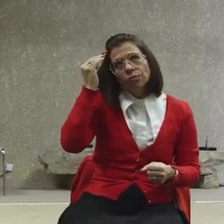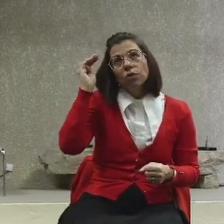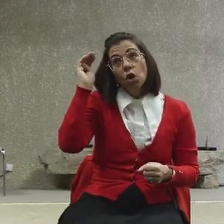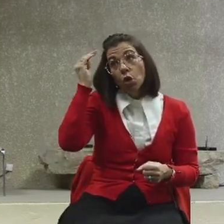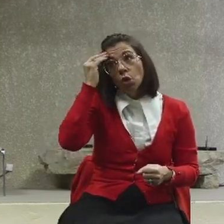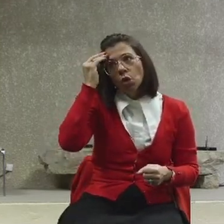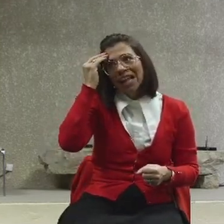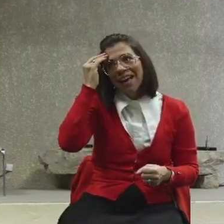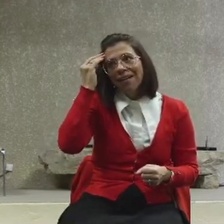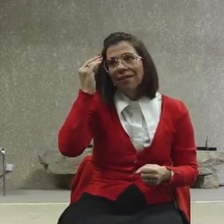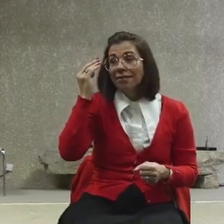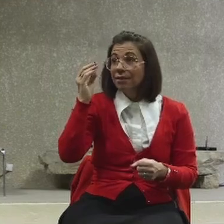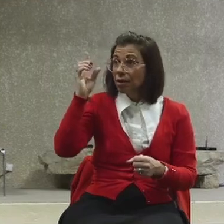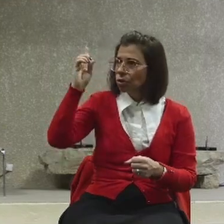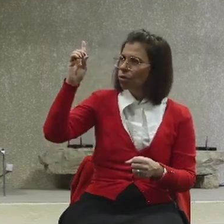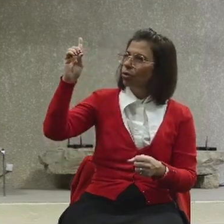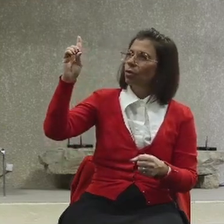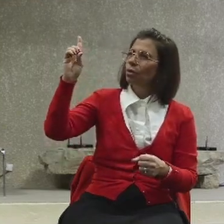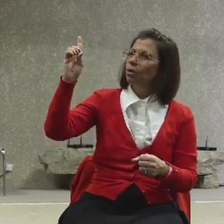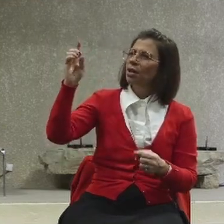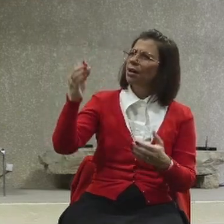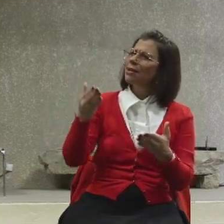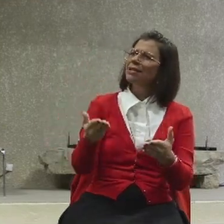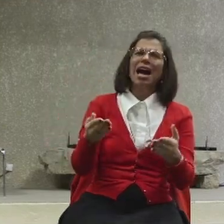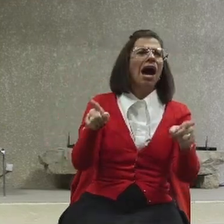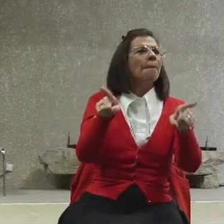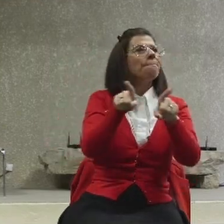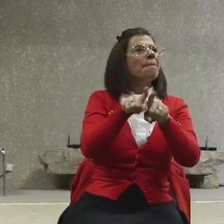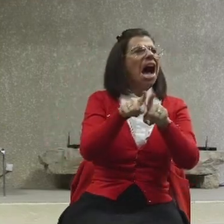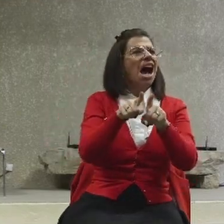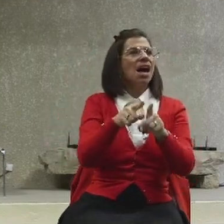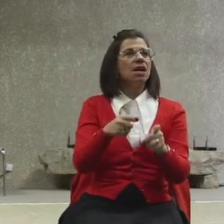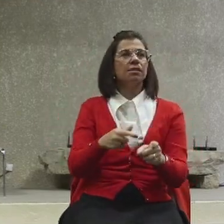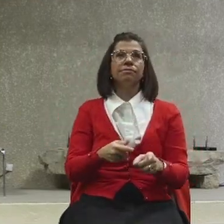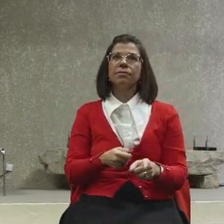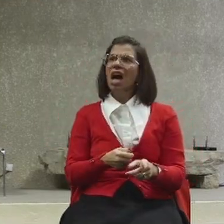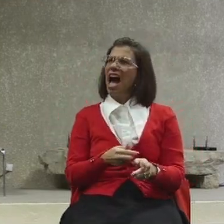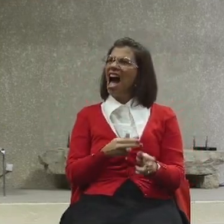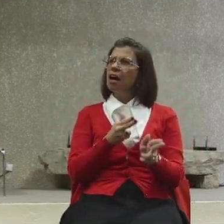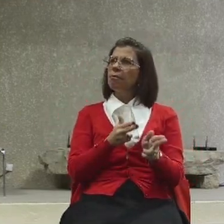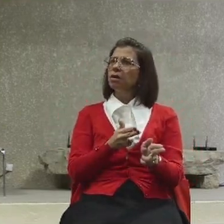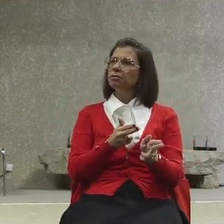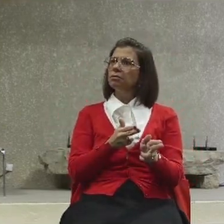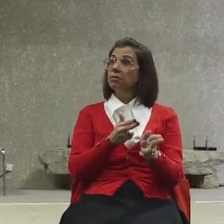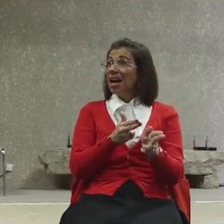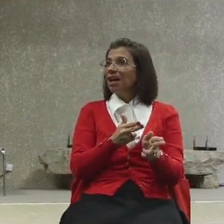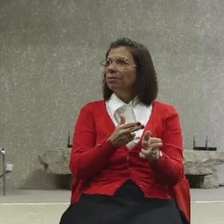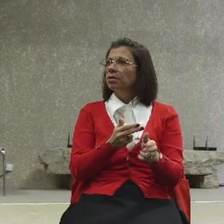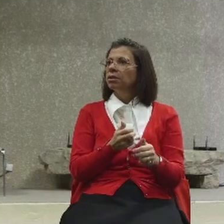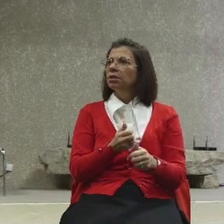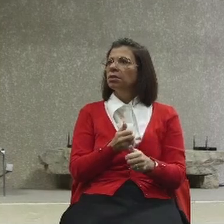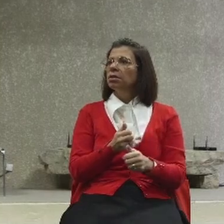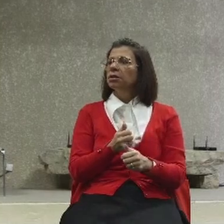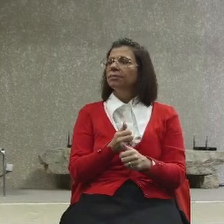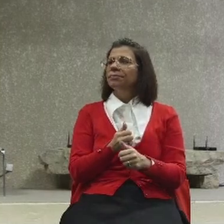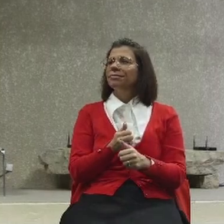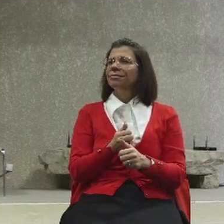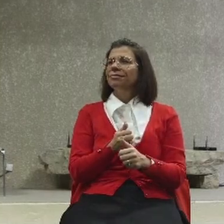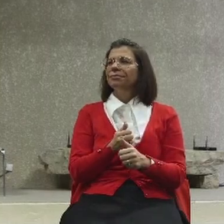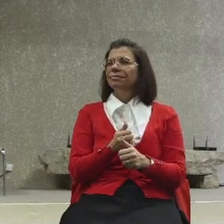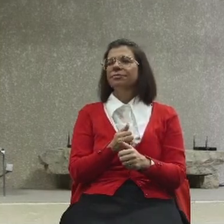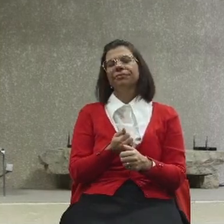La nouvelle création, le ressuscité, celui qui se revêt, l'homme nouveau, il